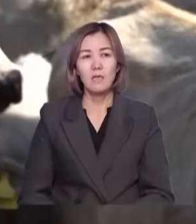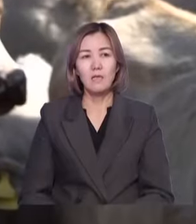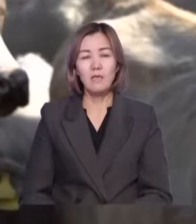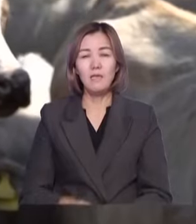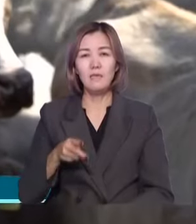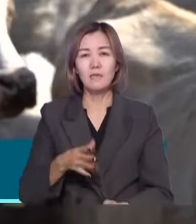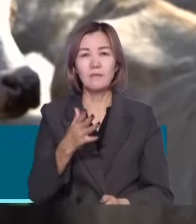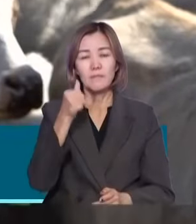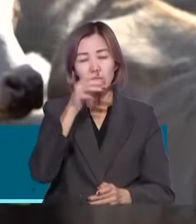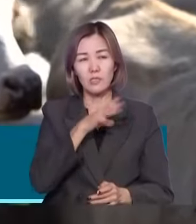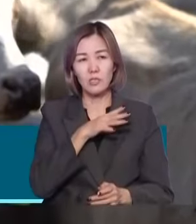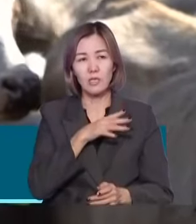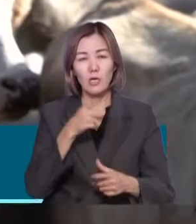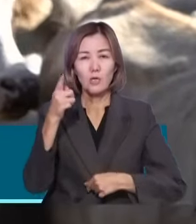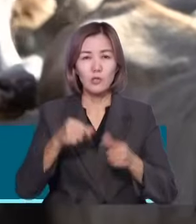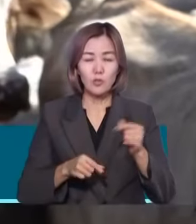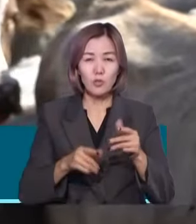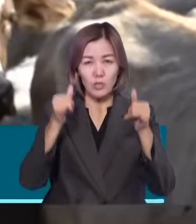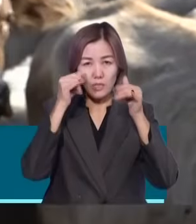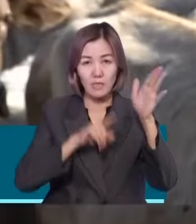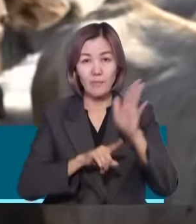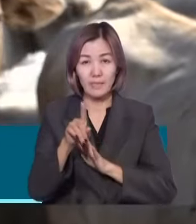2005 жылы сүтті сиырдан бастадым.